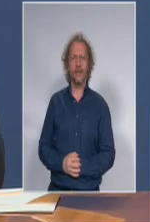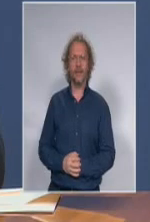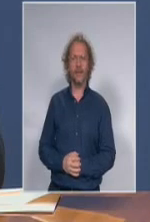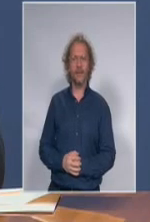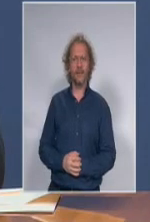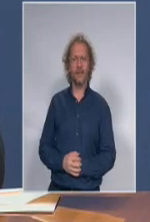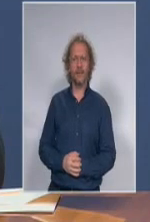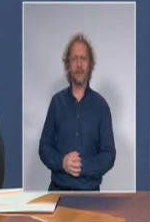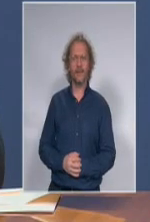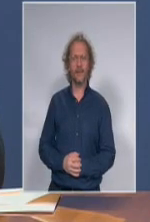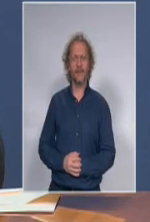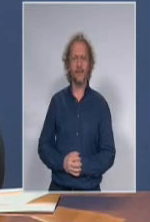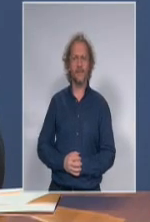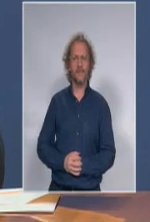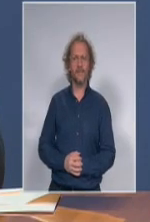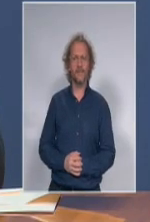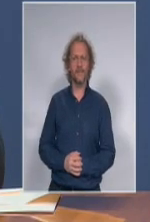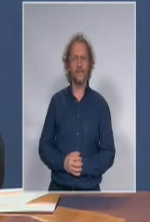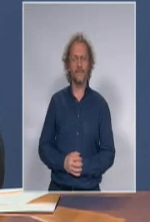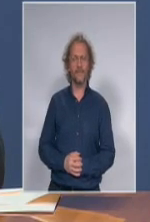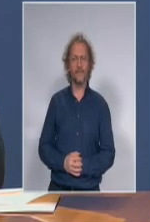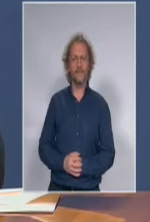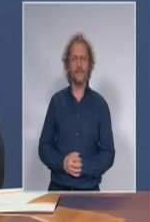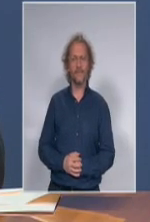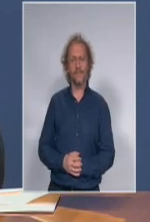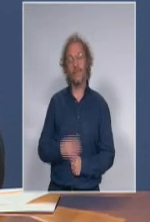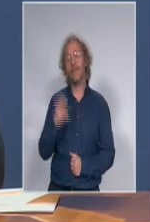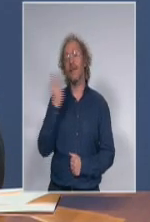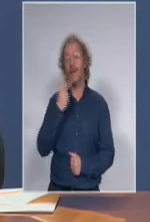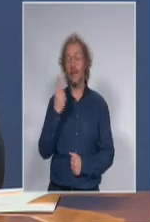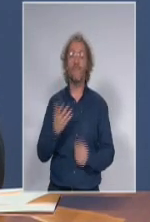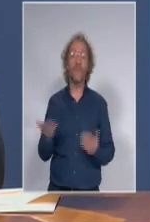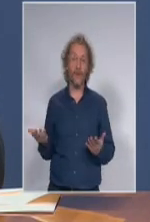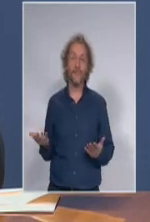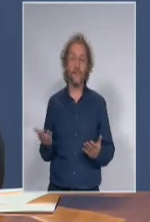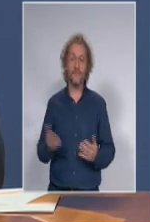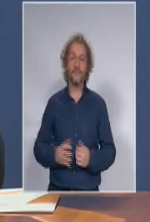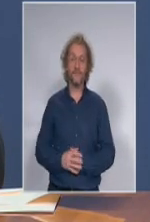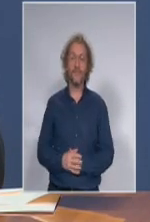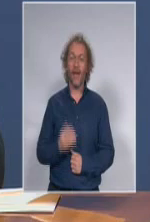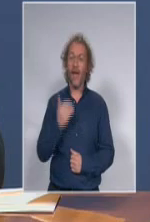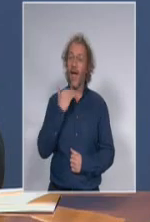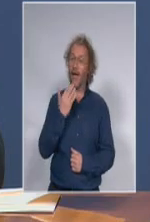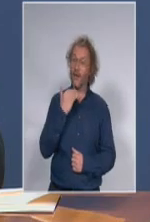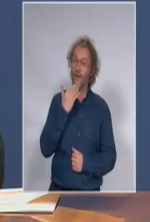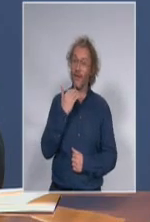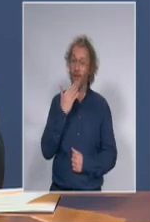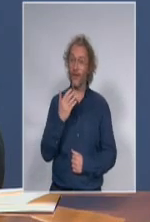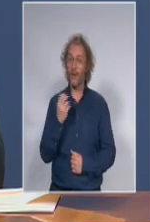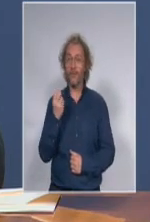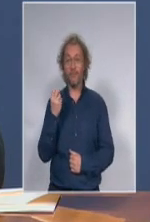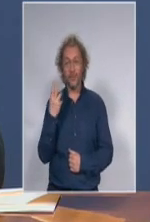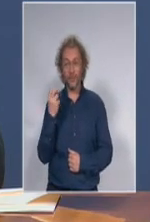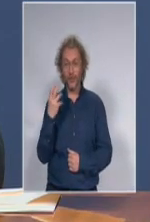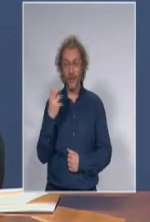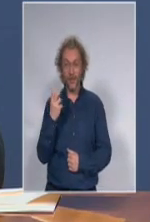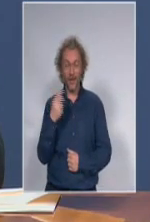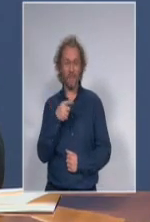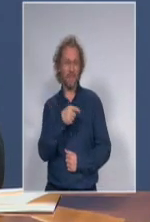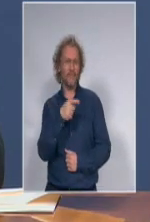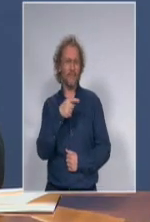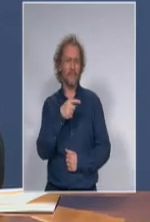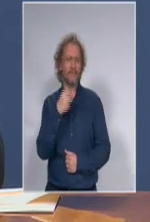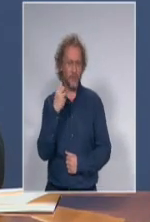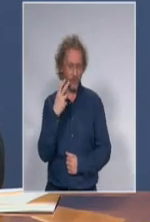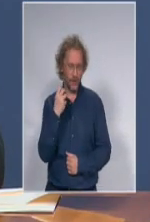Naravno, ukoliko se ne budu, ukoliko ne bude Priština, mi ćemo tražiti dozvolu